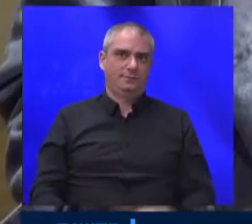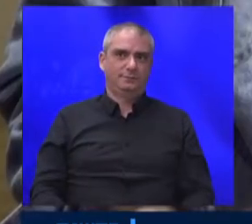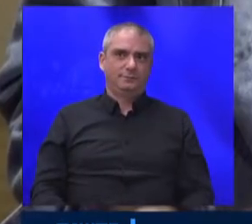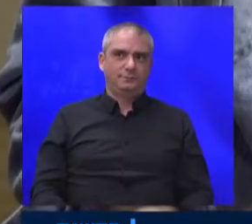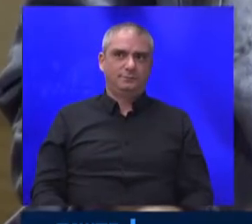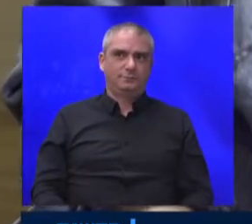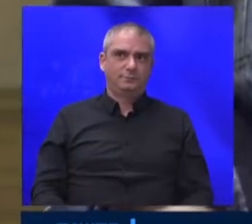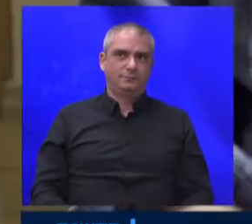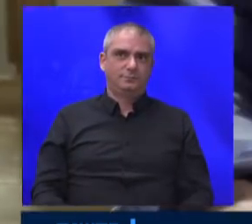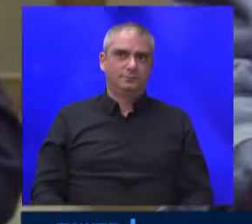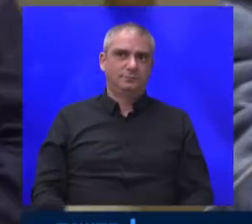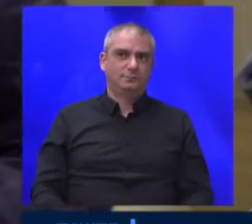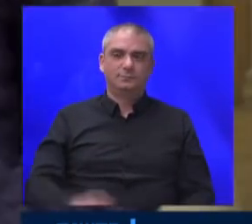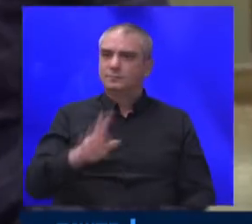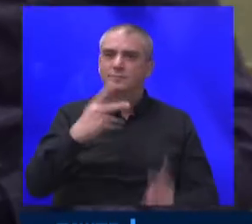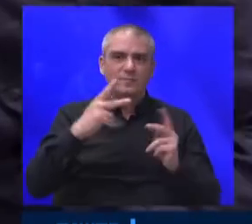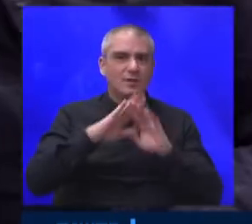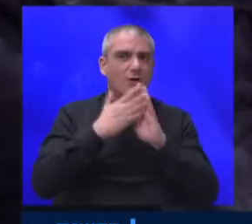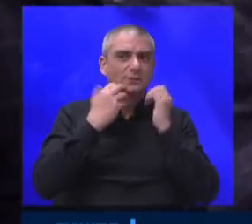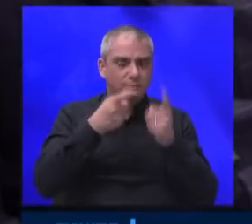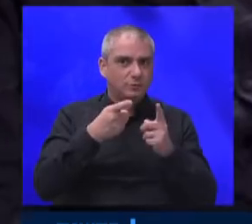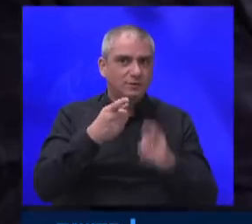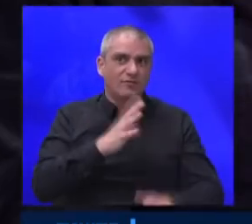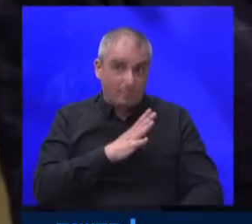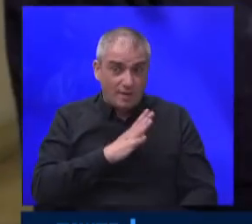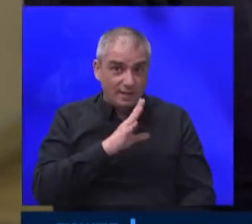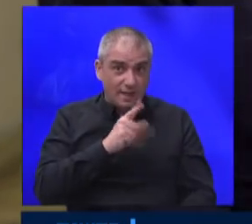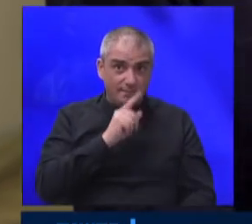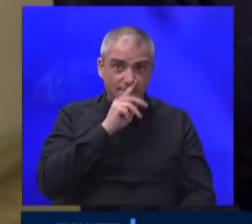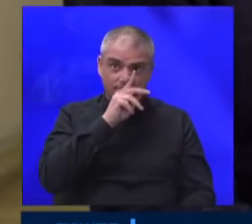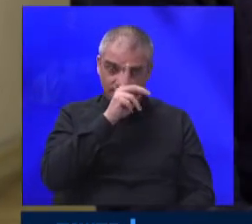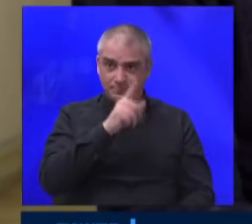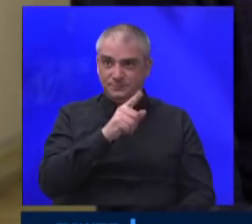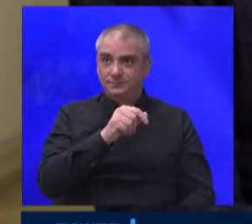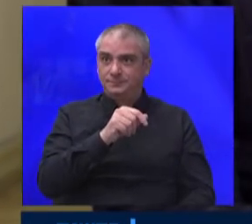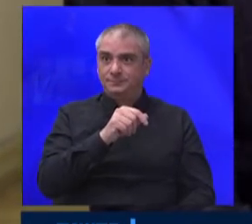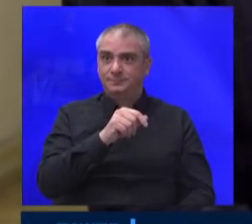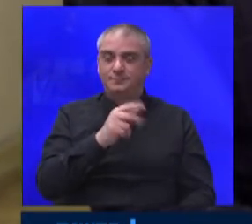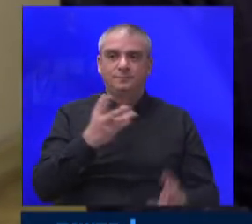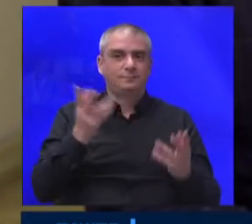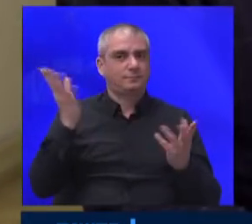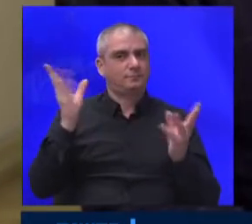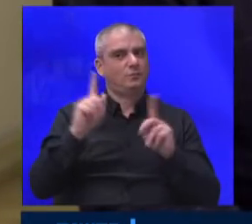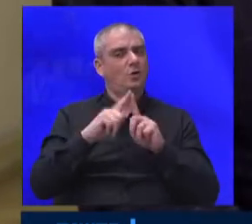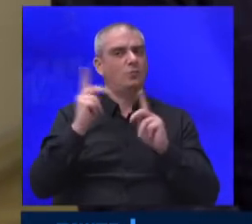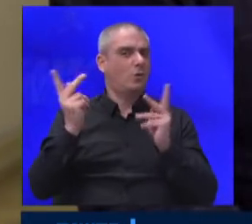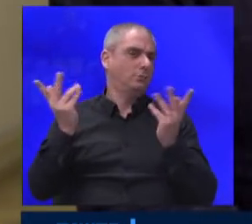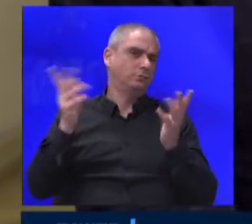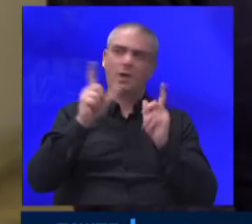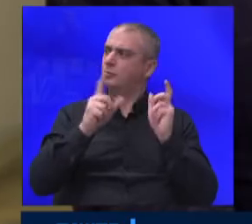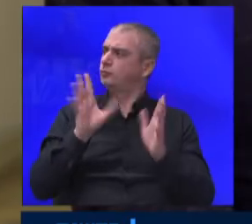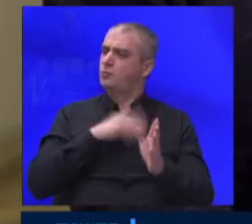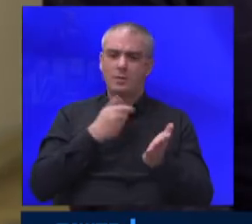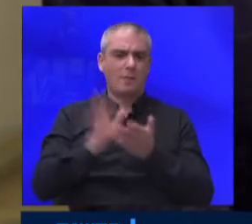מה שמאחיד בכל הסיפור הזה ומאיים זה הקלות שבה מוכנים